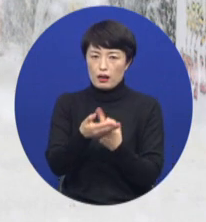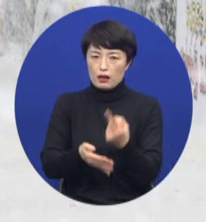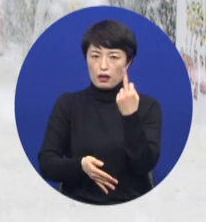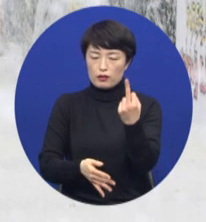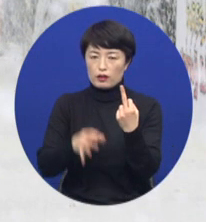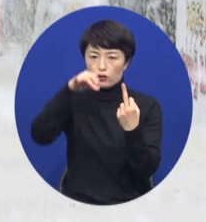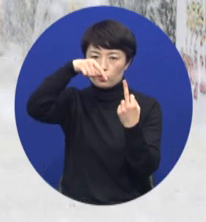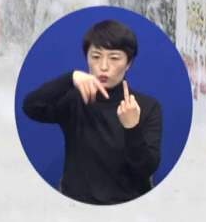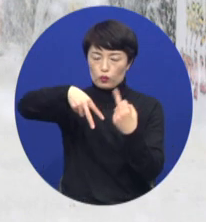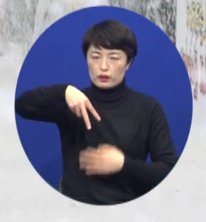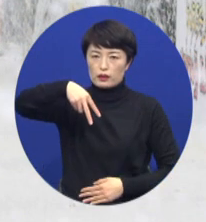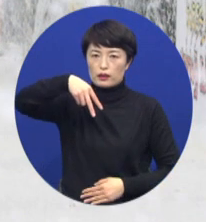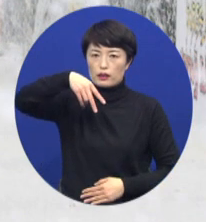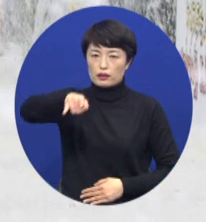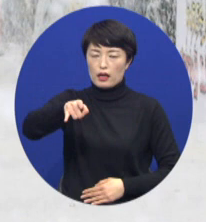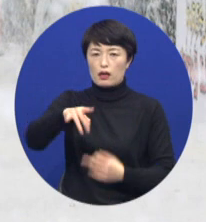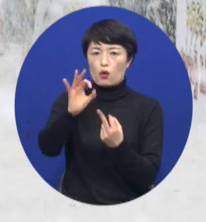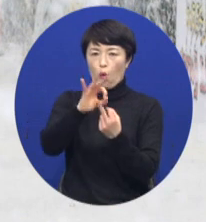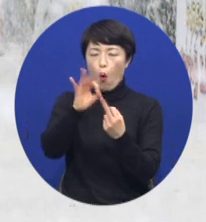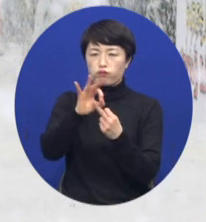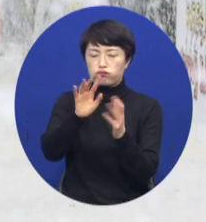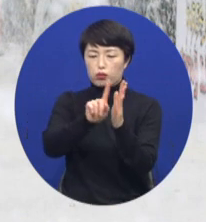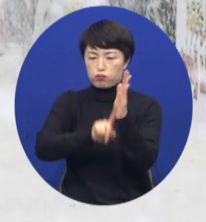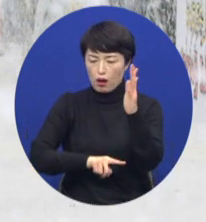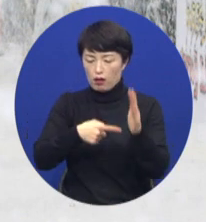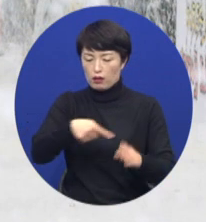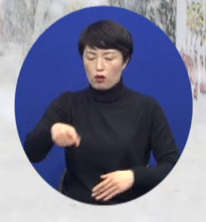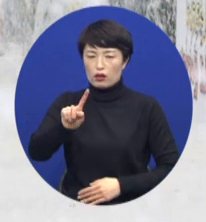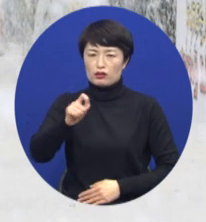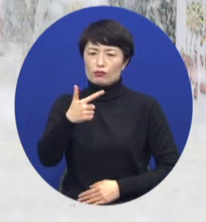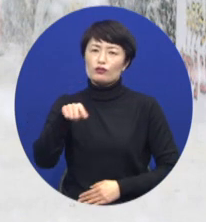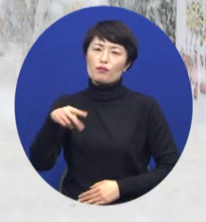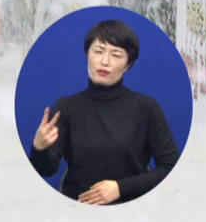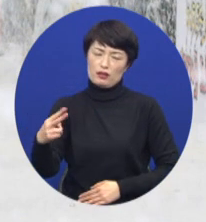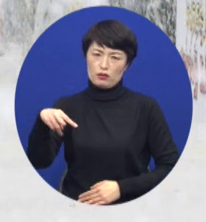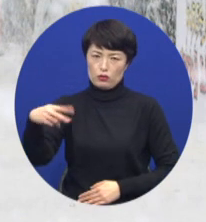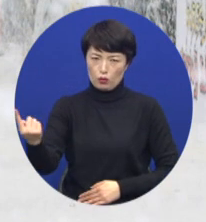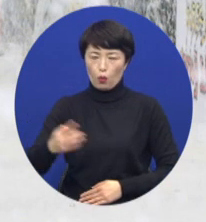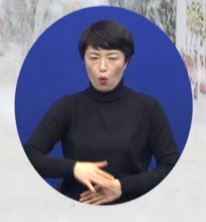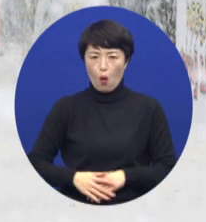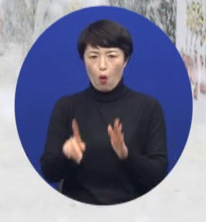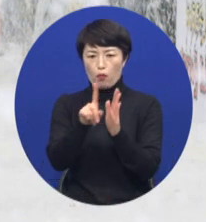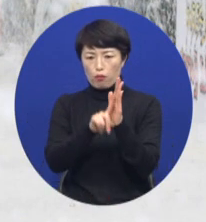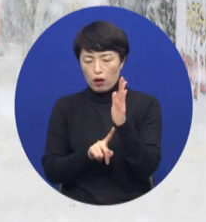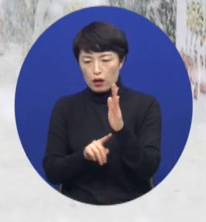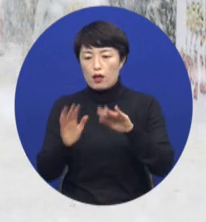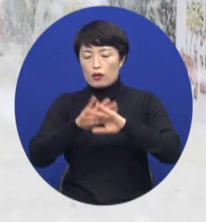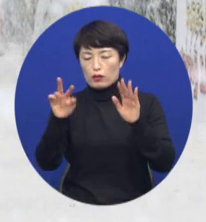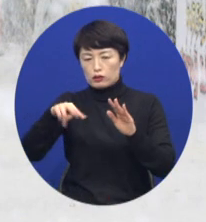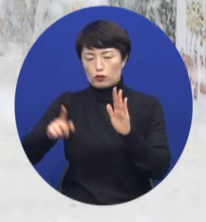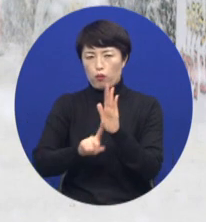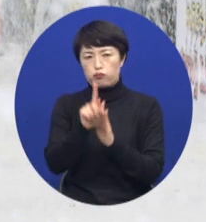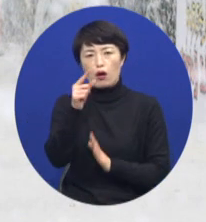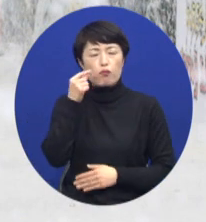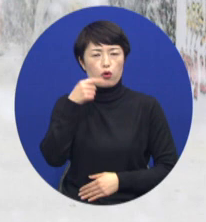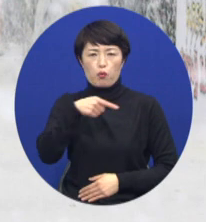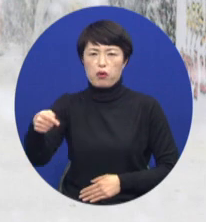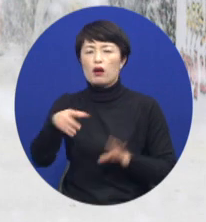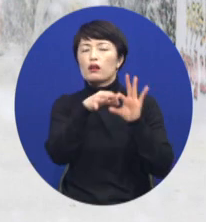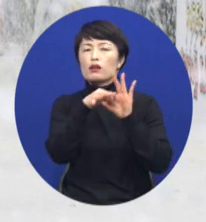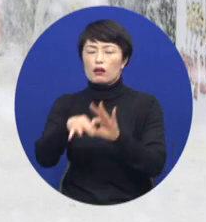최저기온이 영하 16.2 도까지 뚝 떨어졌는데요 떨어진 기온은 낮에도 오르지 못해서 영업권에 머물렀습니다